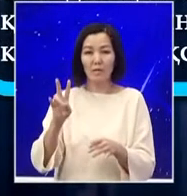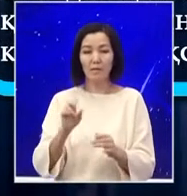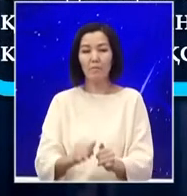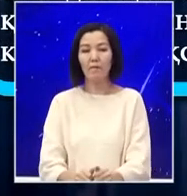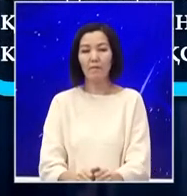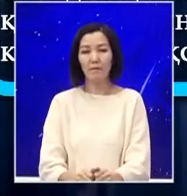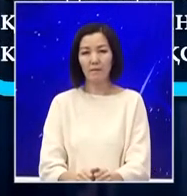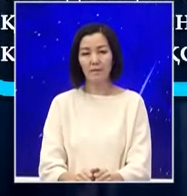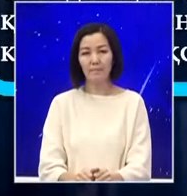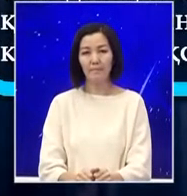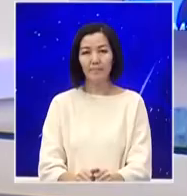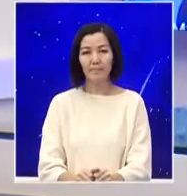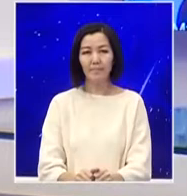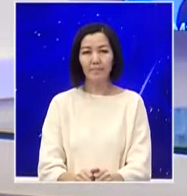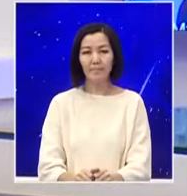Нұрсұлтан Назарбаев.